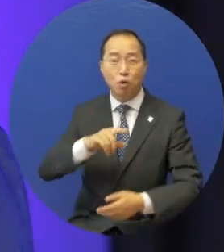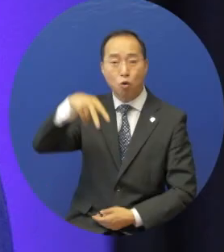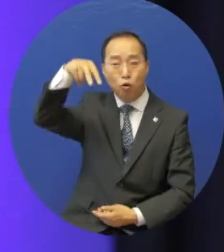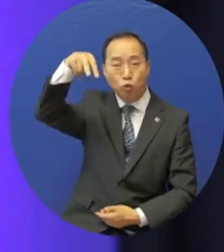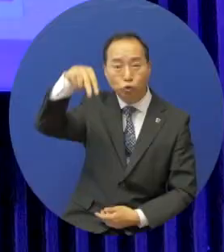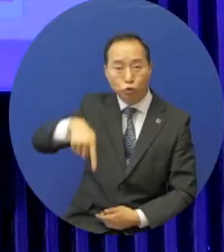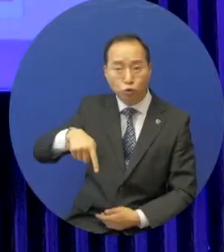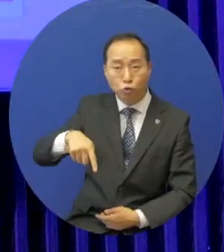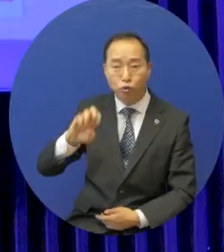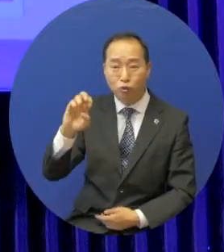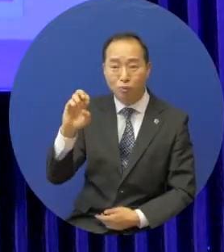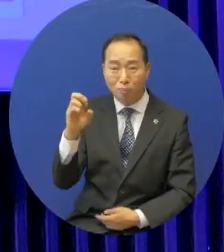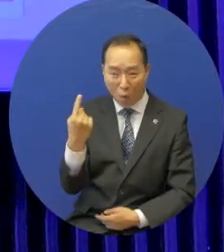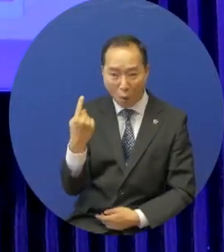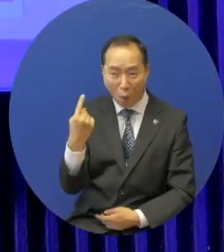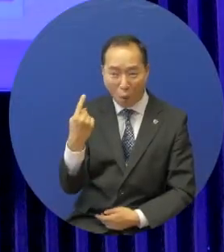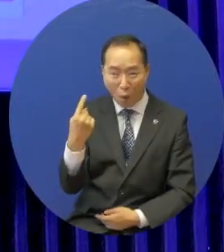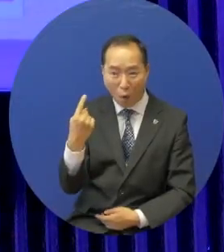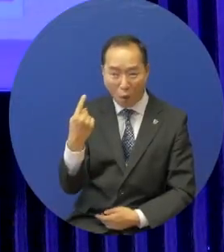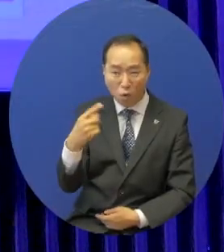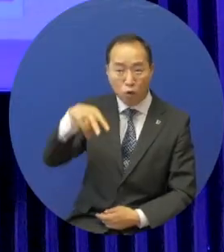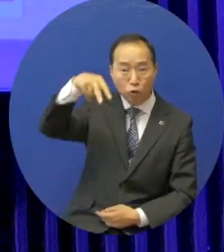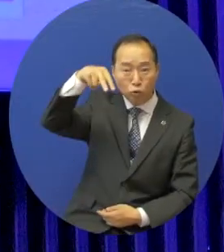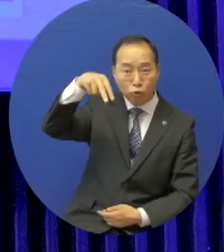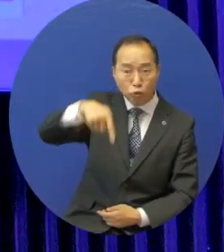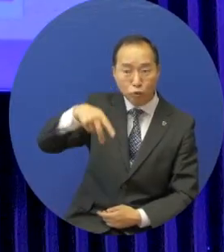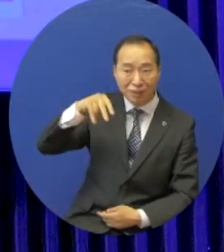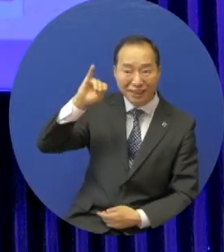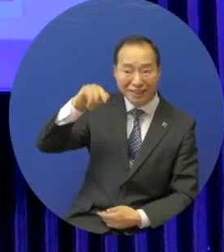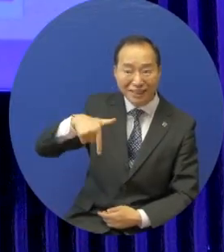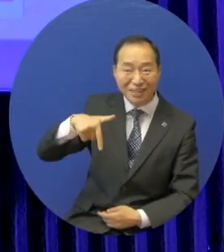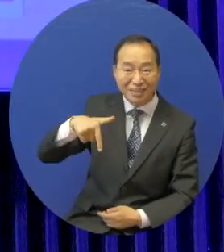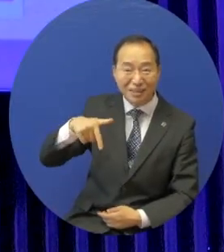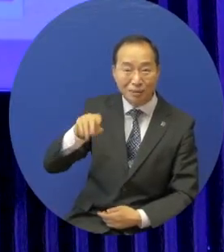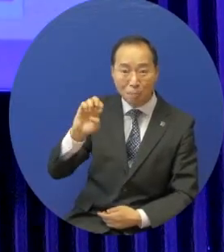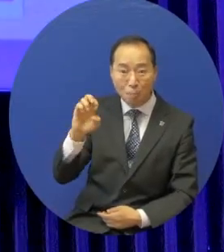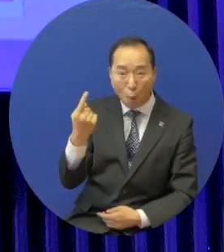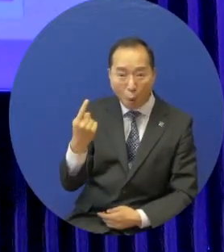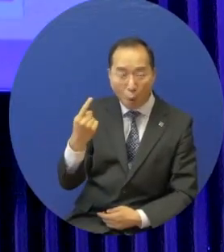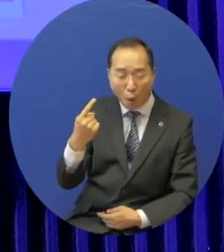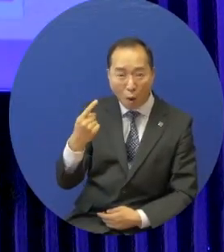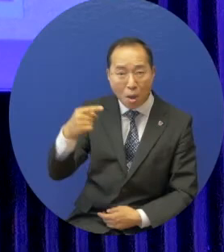때문에 그렇습니다. 신정동국여지 승남이라고 하는 이제 기록이 있는데 이것은